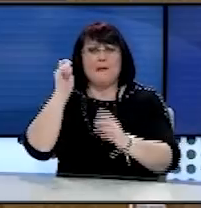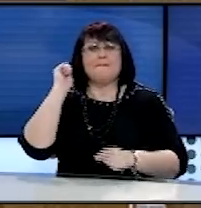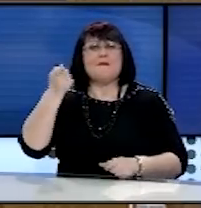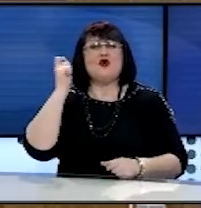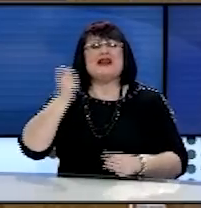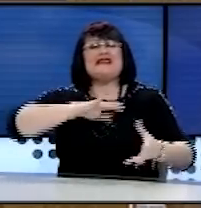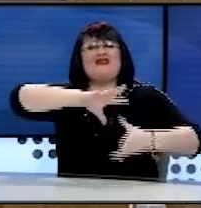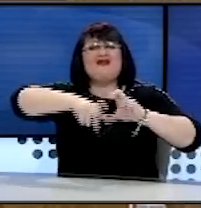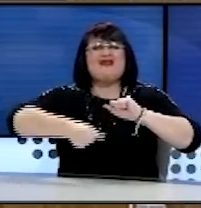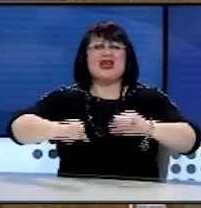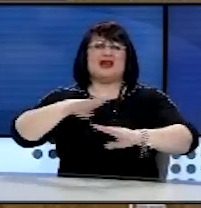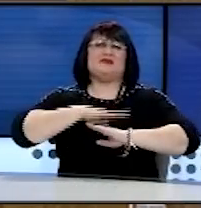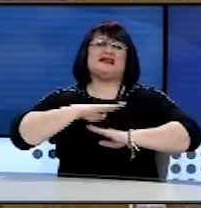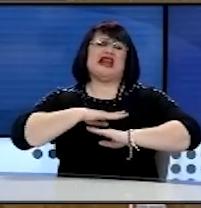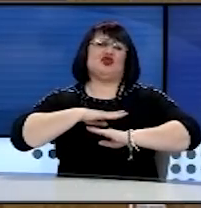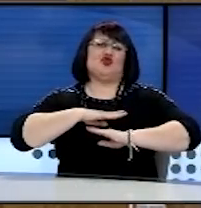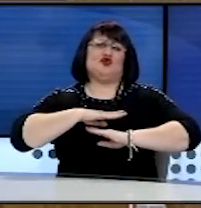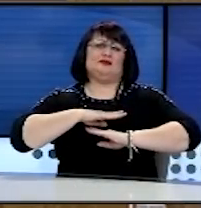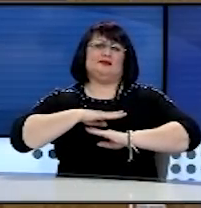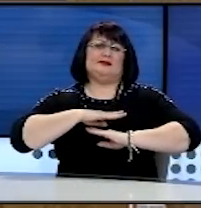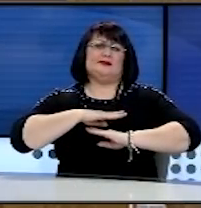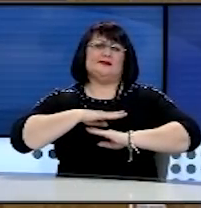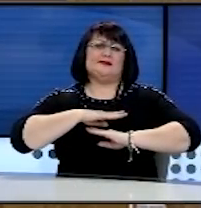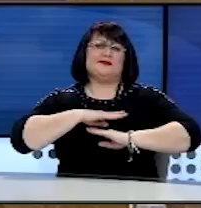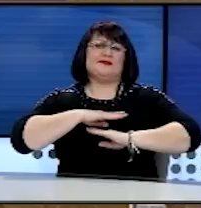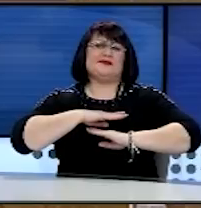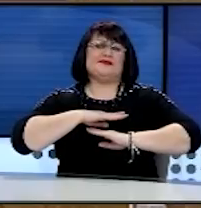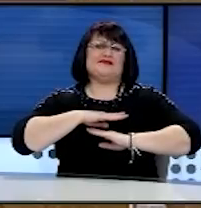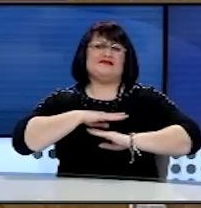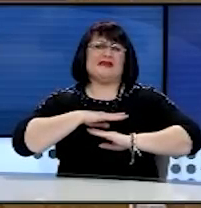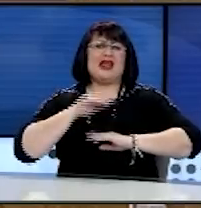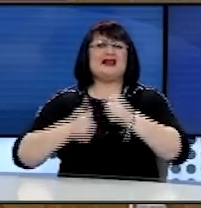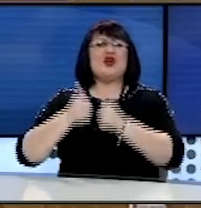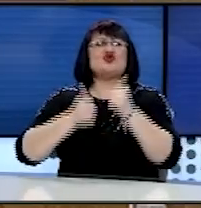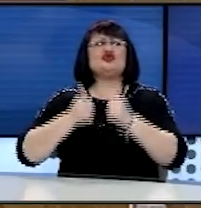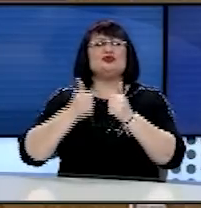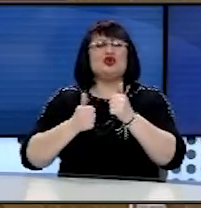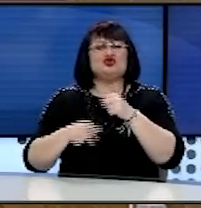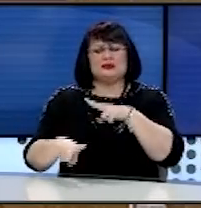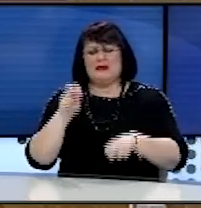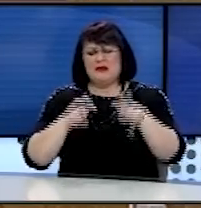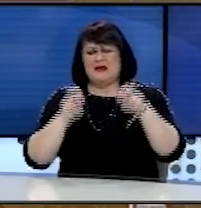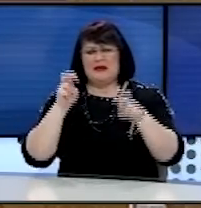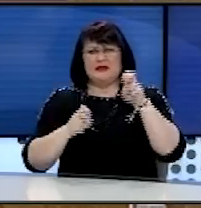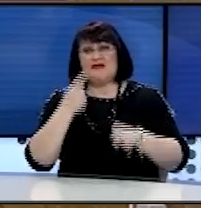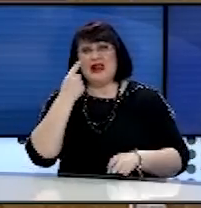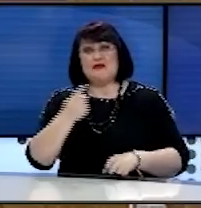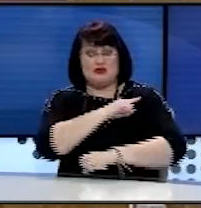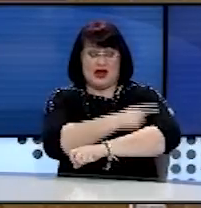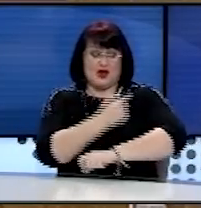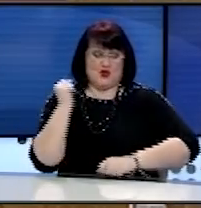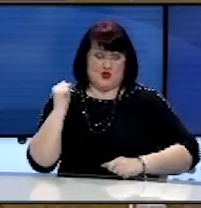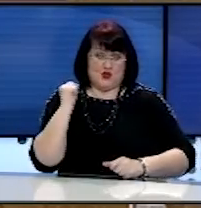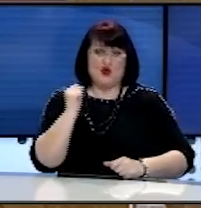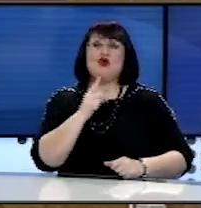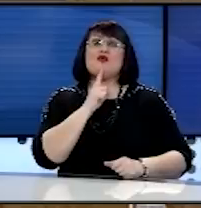με βία στρατιωτικά μέσα, ξεπηδά από τον ληστρικό ανταγωνισμό. Βλέπουμε ισχυρά κράτη,